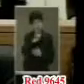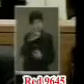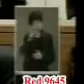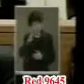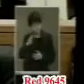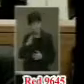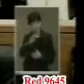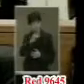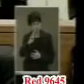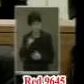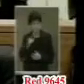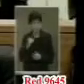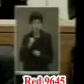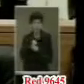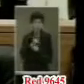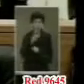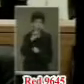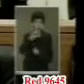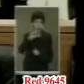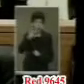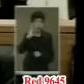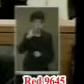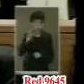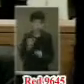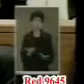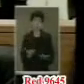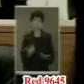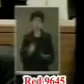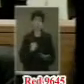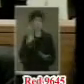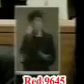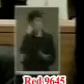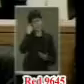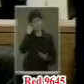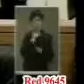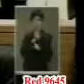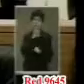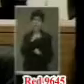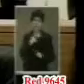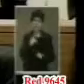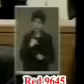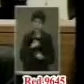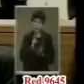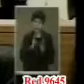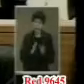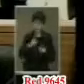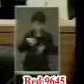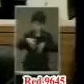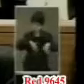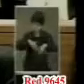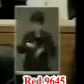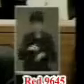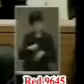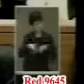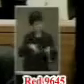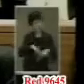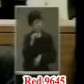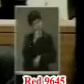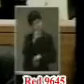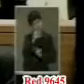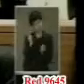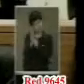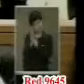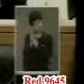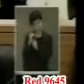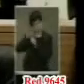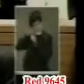แต่งตั้งวันนั้นเป็นสนช.เนี่ยยังแสดงความคิดเห็นเวลานั้นบอกว่าประชาชนเป็นผู้ทำร้ายตำรวจ